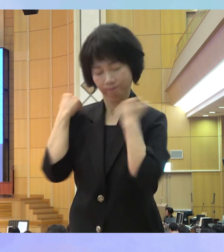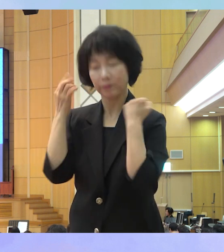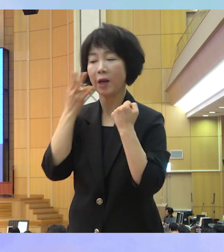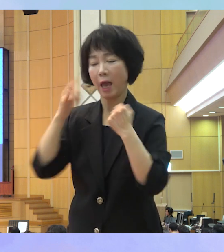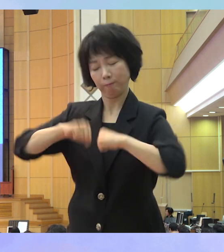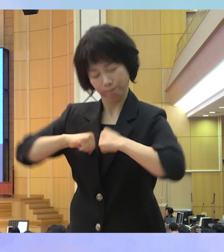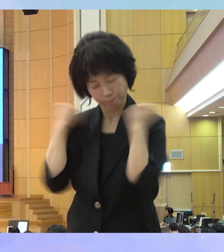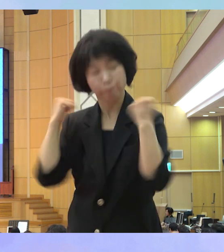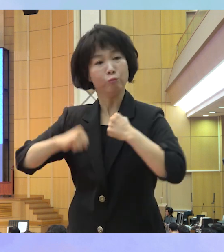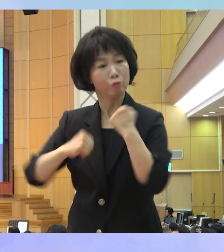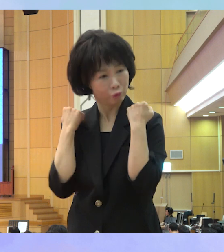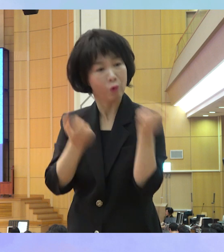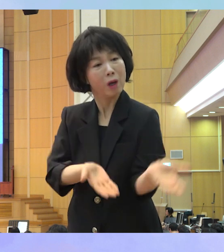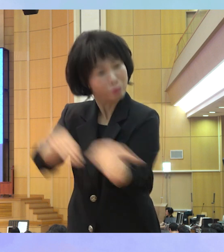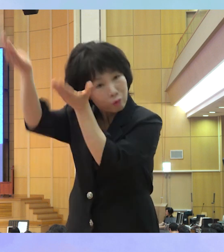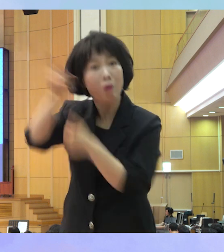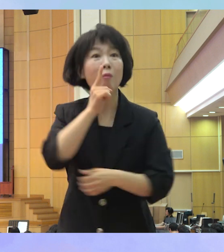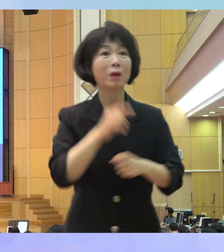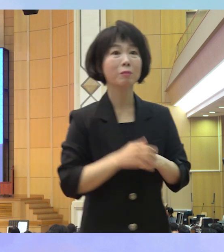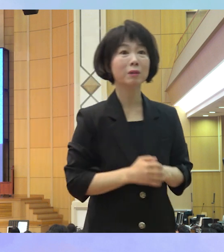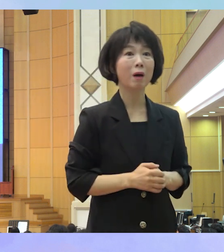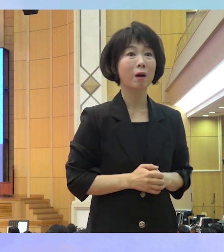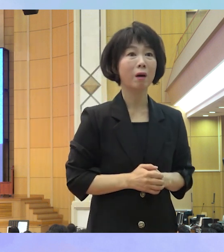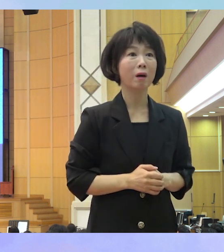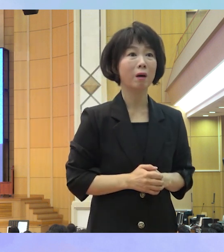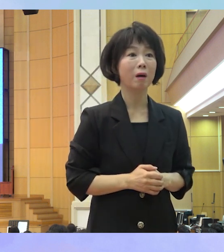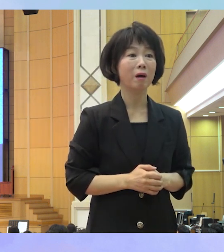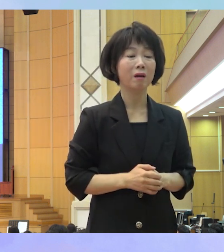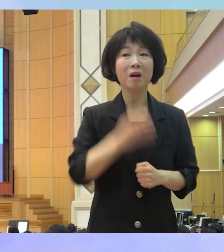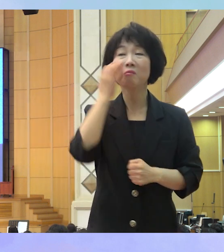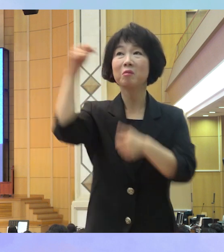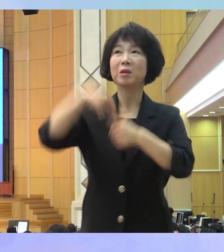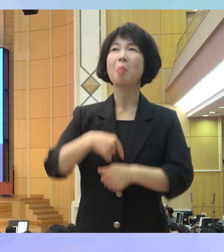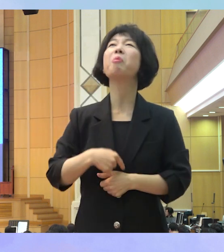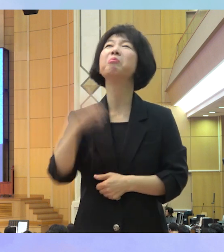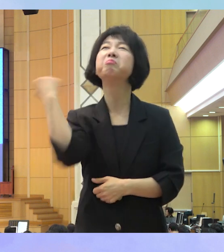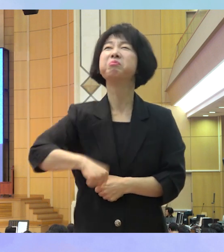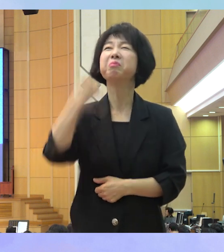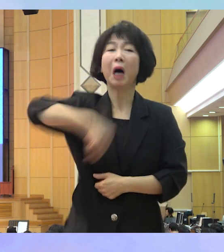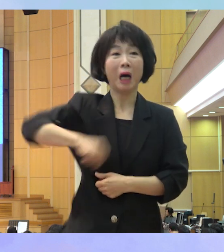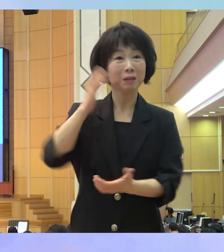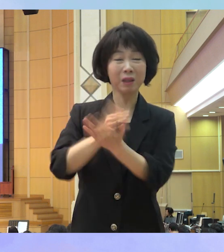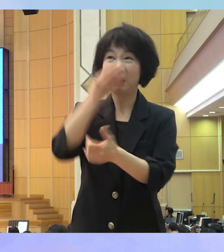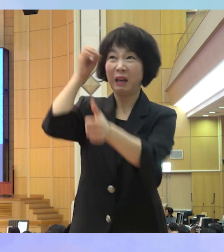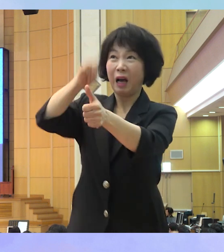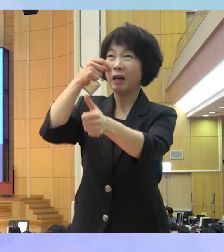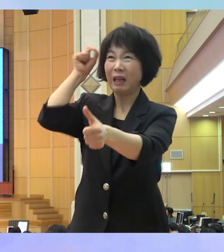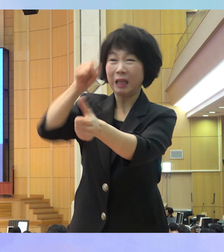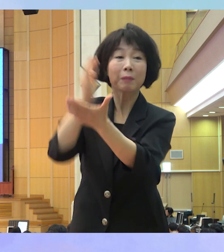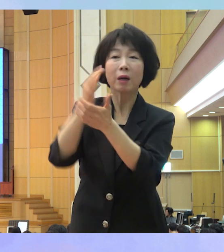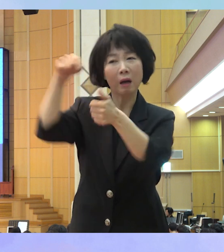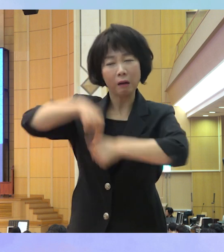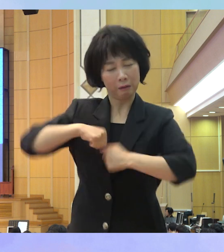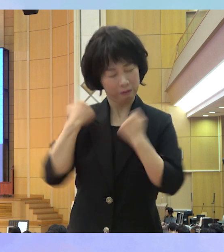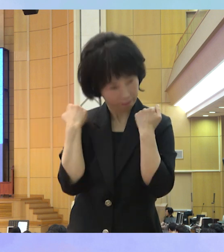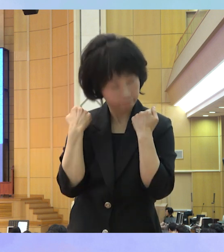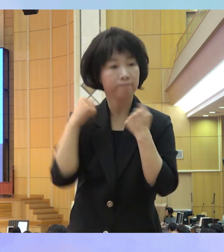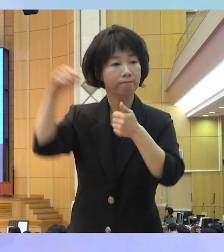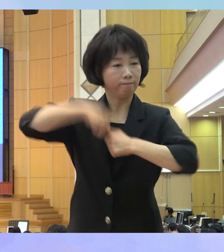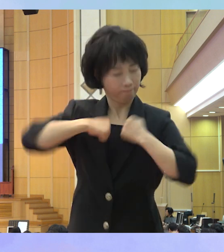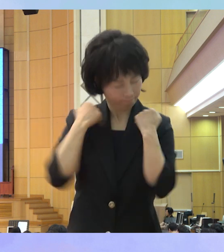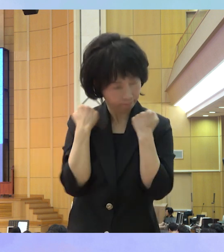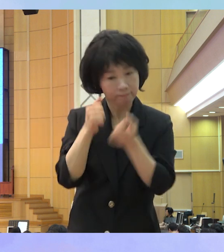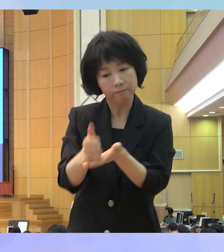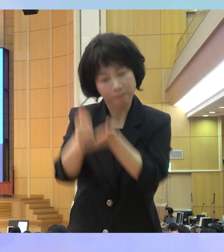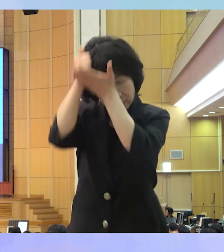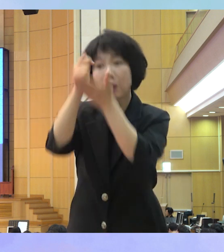들어드리래요. 부모님 말씀하시는 거 무시하지 말고 내 어미를 경히 여기지 말고, 그